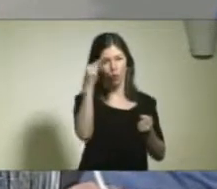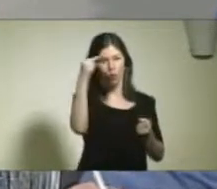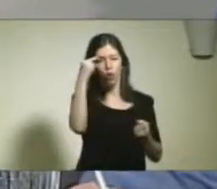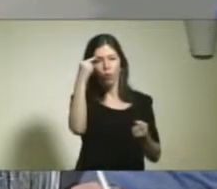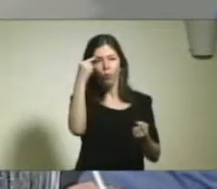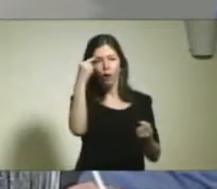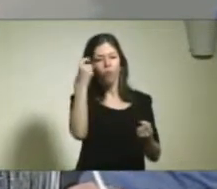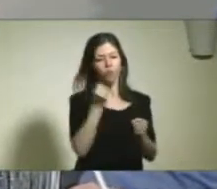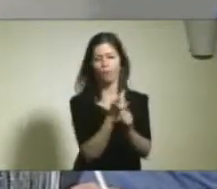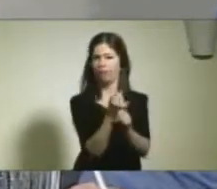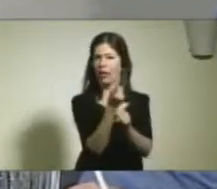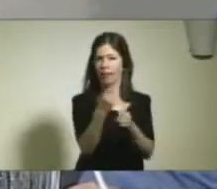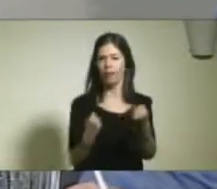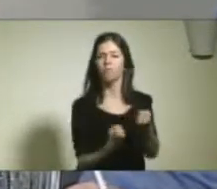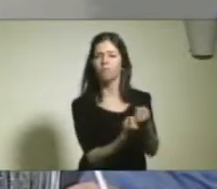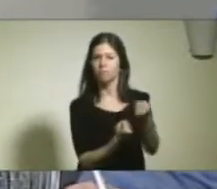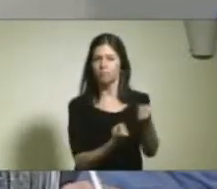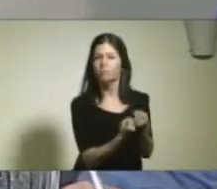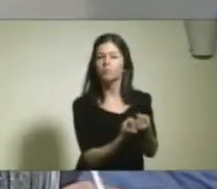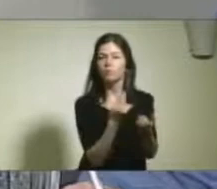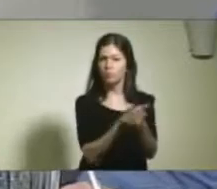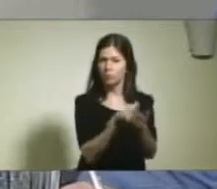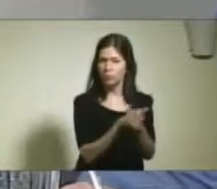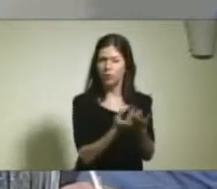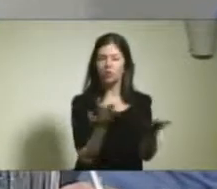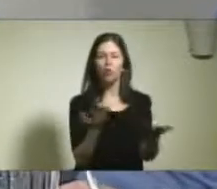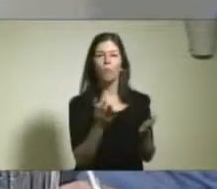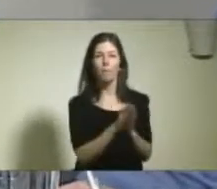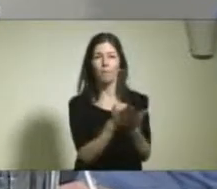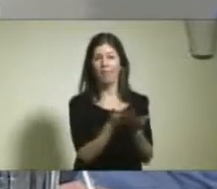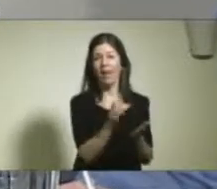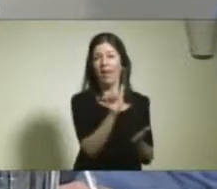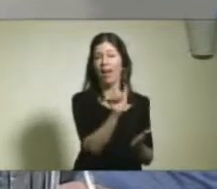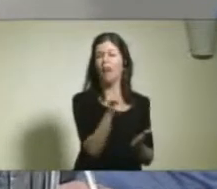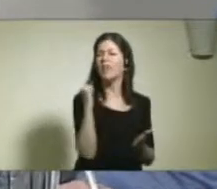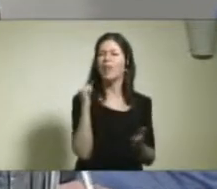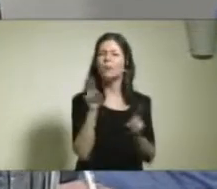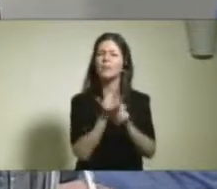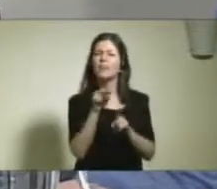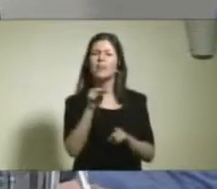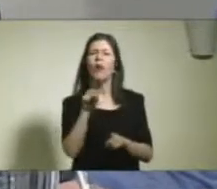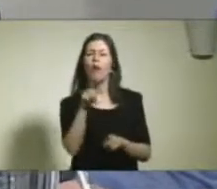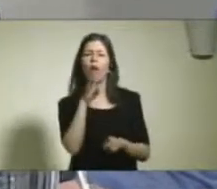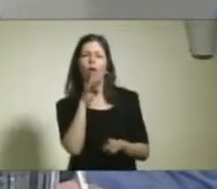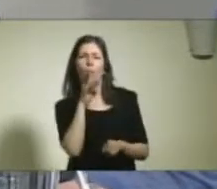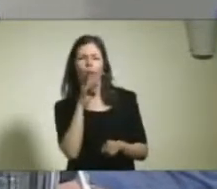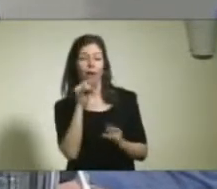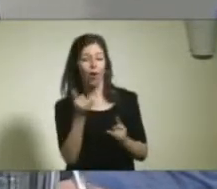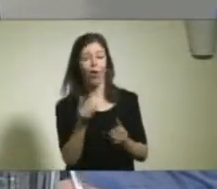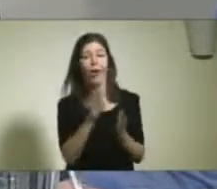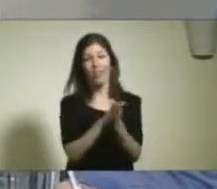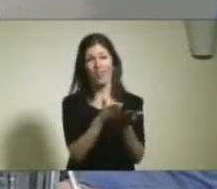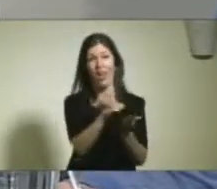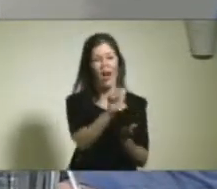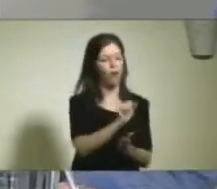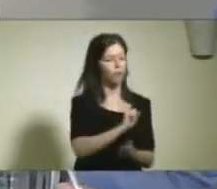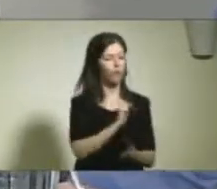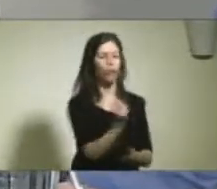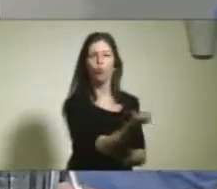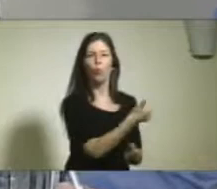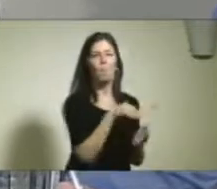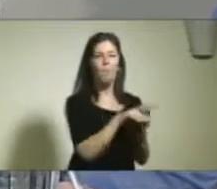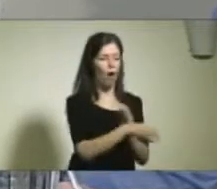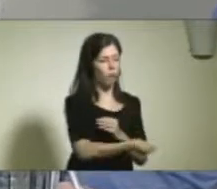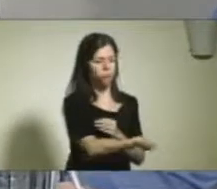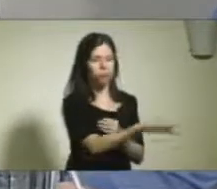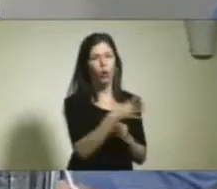tous les ans. Et cette subvention, comme le livret A l'a dit hier Nicolas, est distribuée maintenant dans toutes les banques. Donc cette